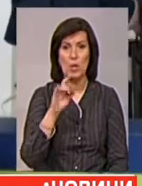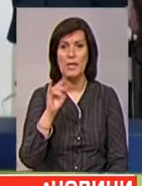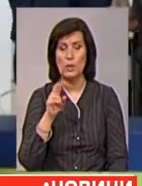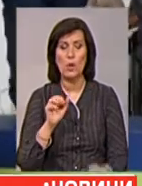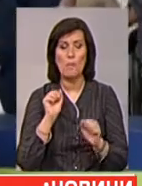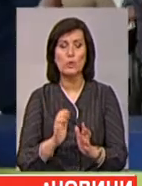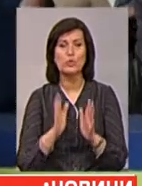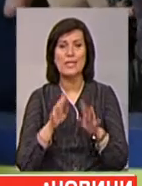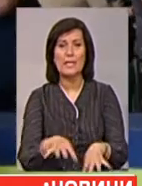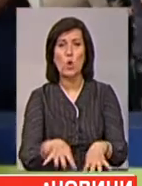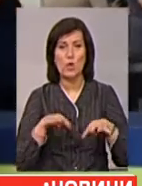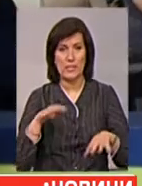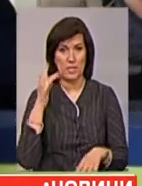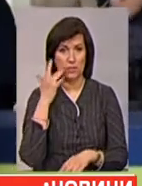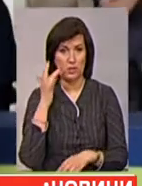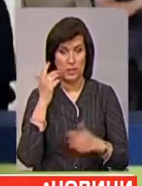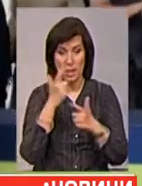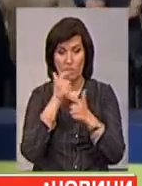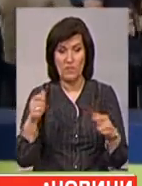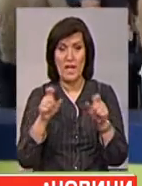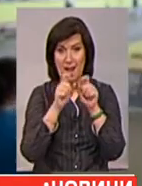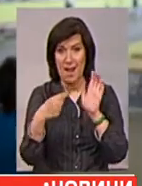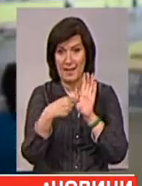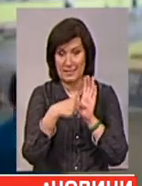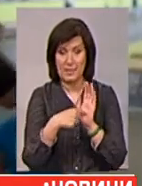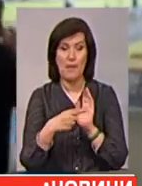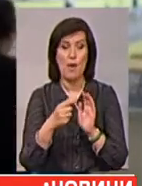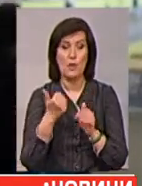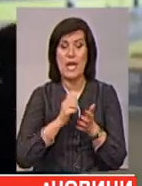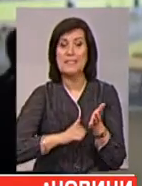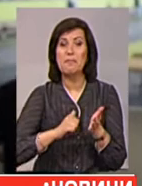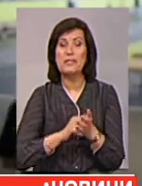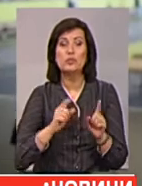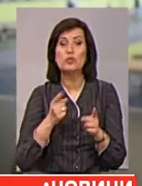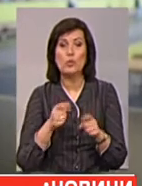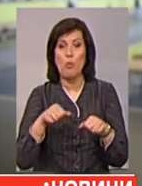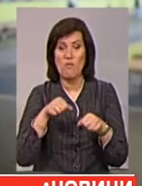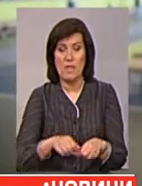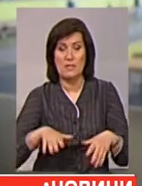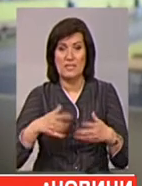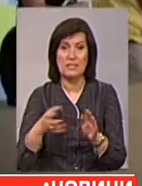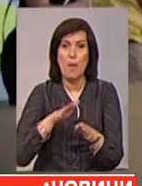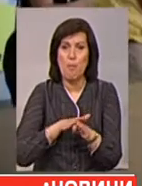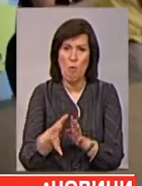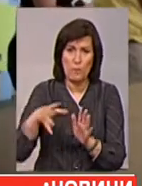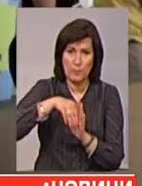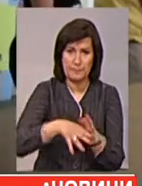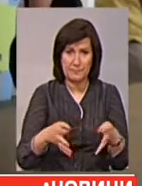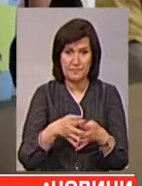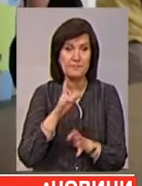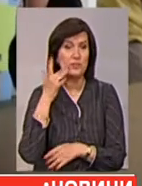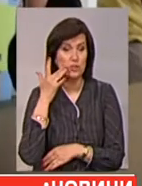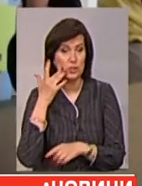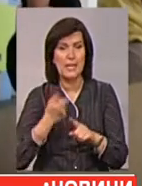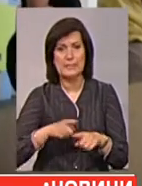тільки Конгрес США. Як повідомляє агенція Франс Прес, одна з причин, чому влада Пуерто-Рико виступає за повну інтеграцію до США